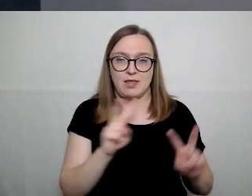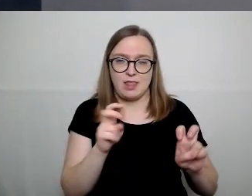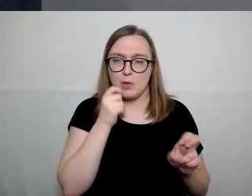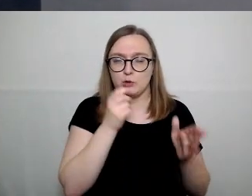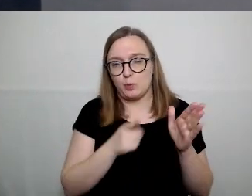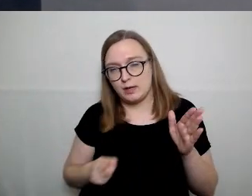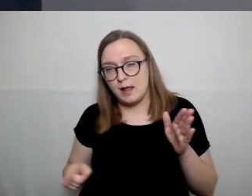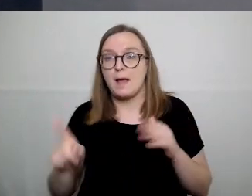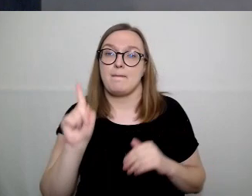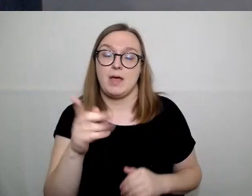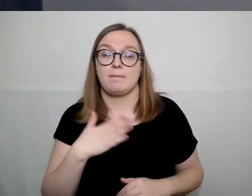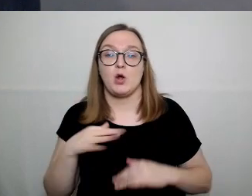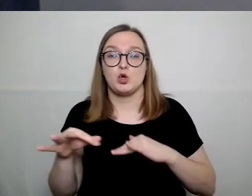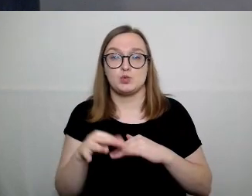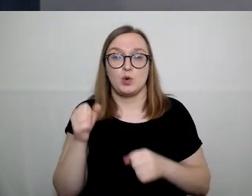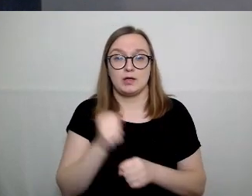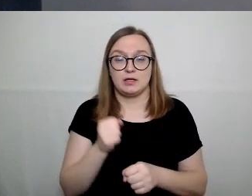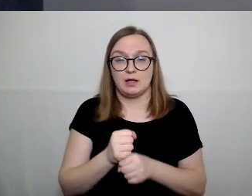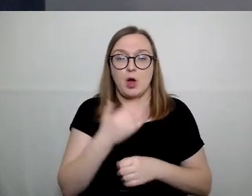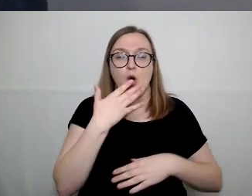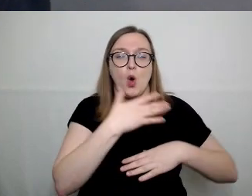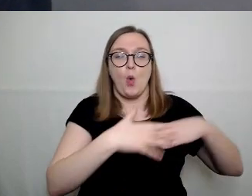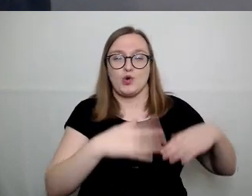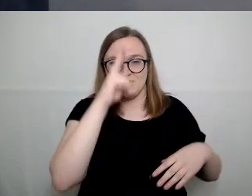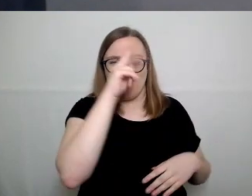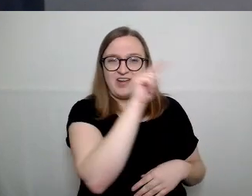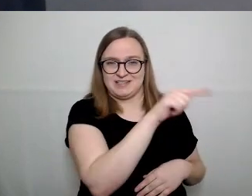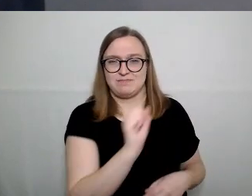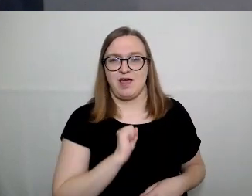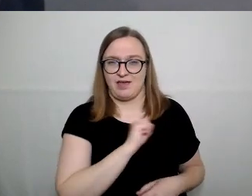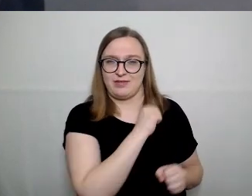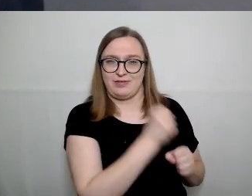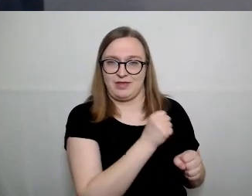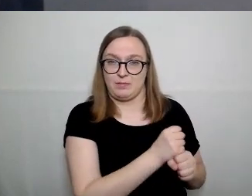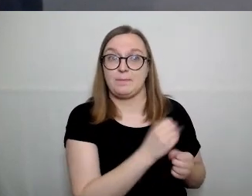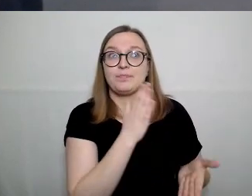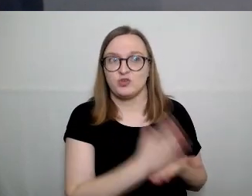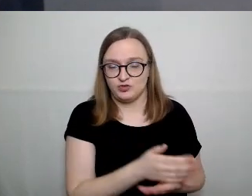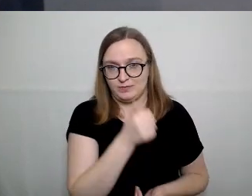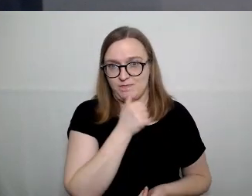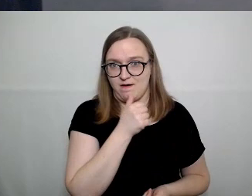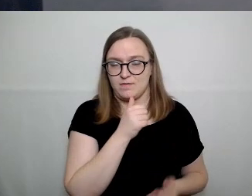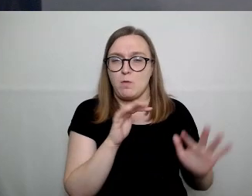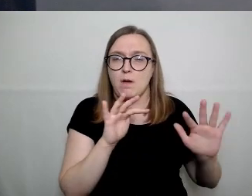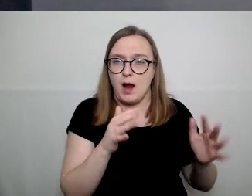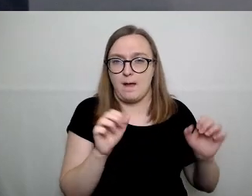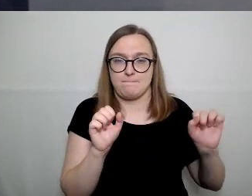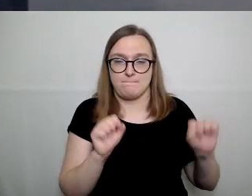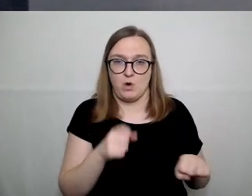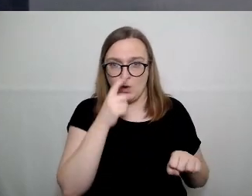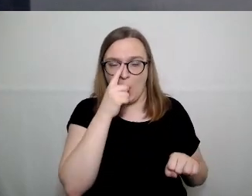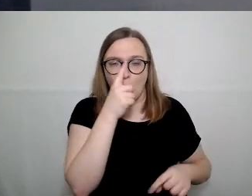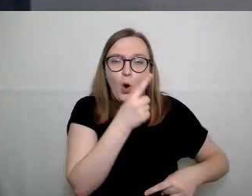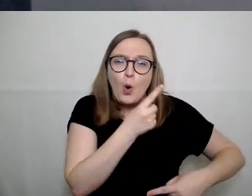mano žmona dirba užsienio valstybėje gydytoje ir yra keli pavyzdžiai, kaip galima atstatyti,